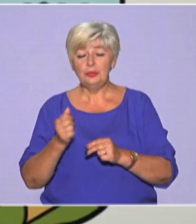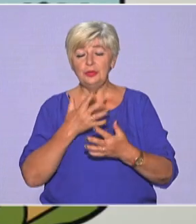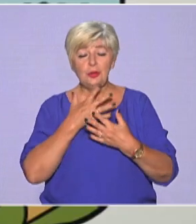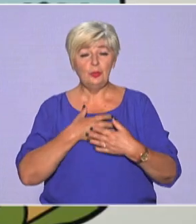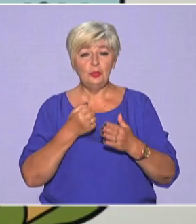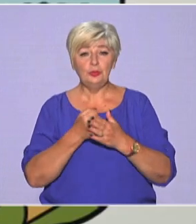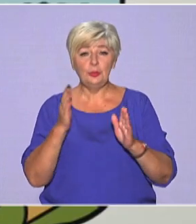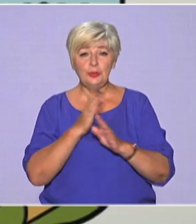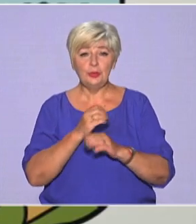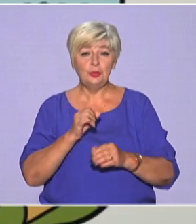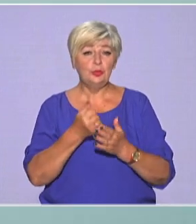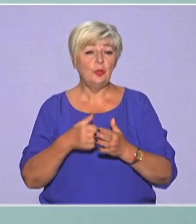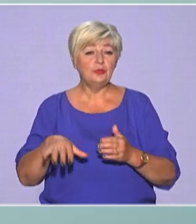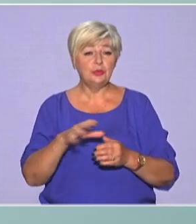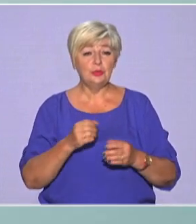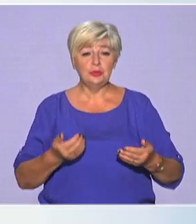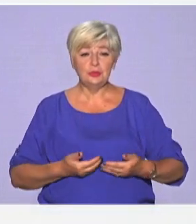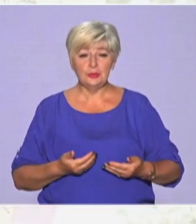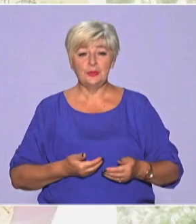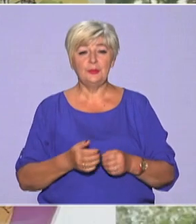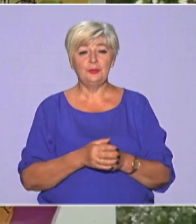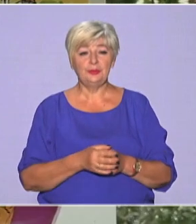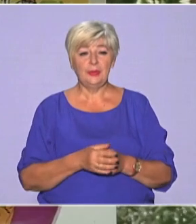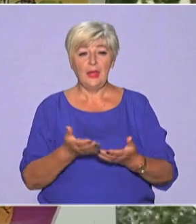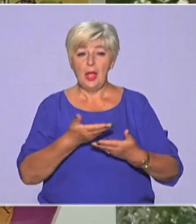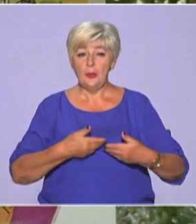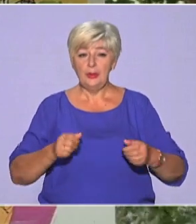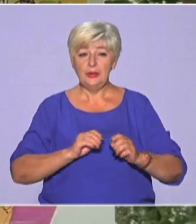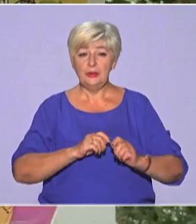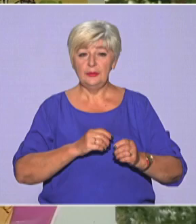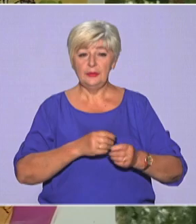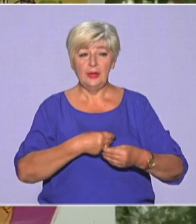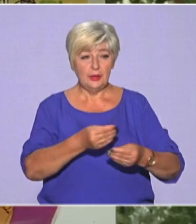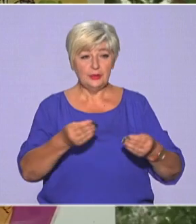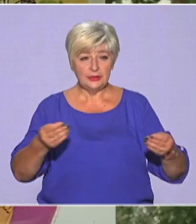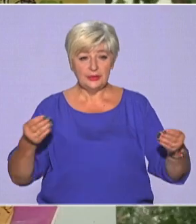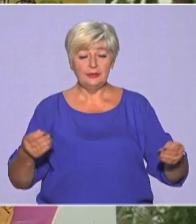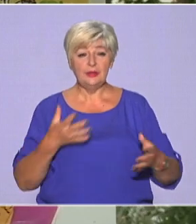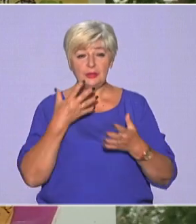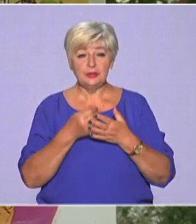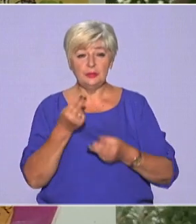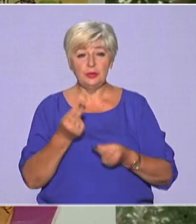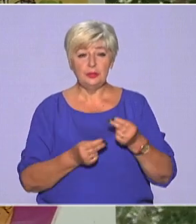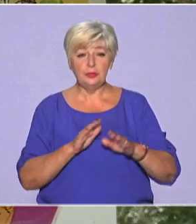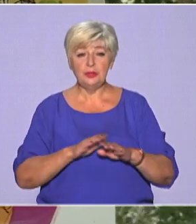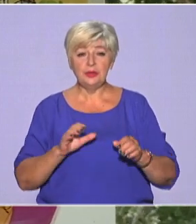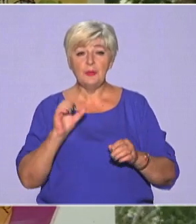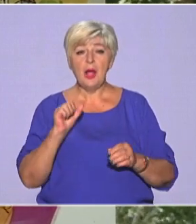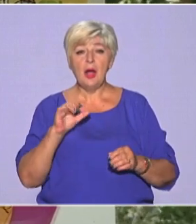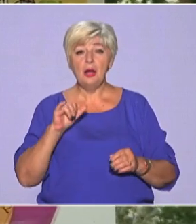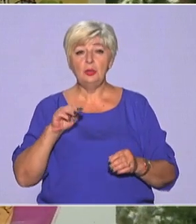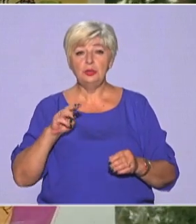всього живого. Непоганий тут і освітній напрямок. Ми роздавали свою гру дітям-аутистам. І ми